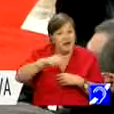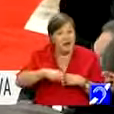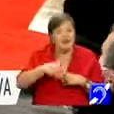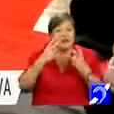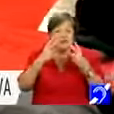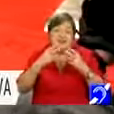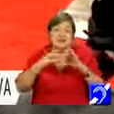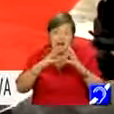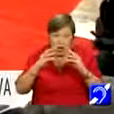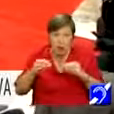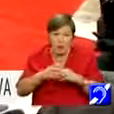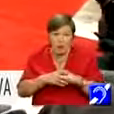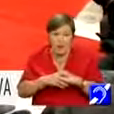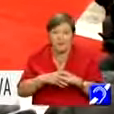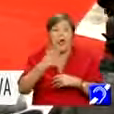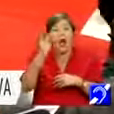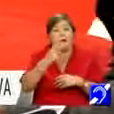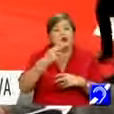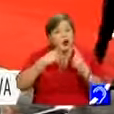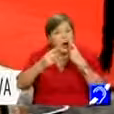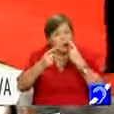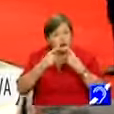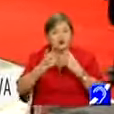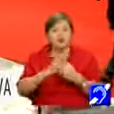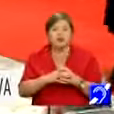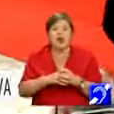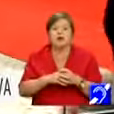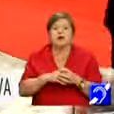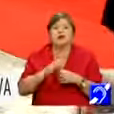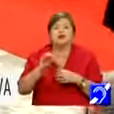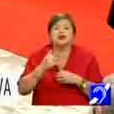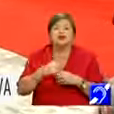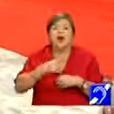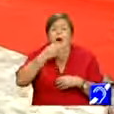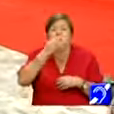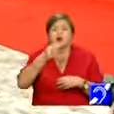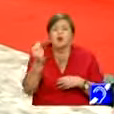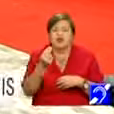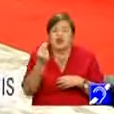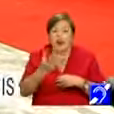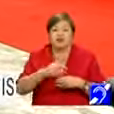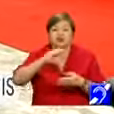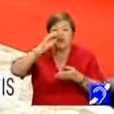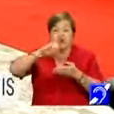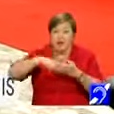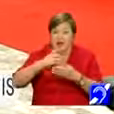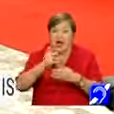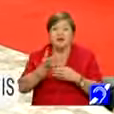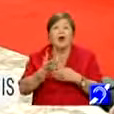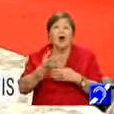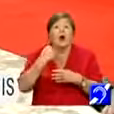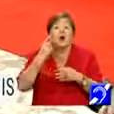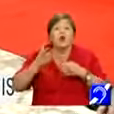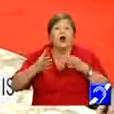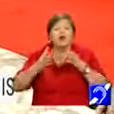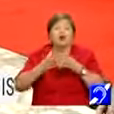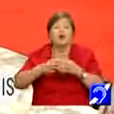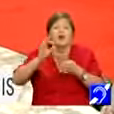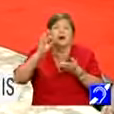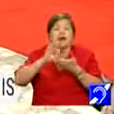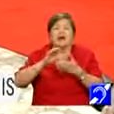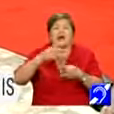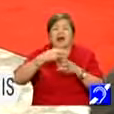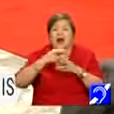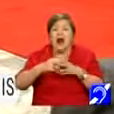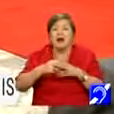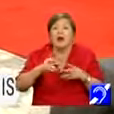au avut deja o discuție la Palatul Cotroceni, la finalul căreia au și făcut declarații și a fost semnată o foaie de parcurs cu date concrete despre domeniile